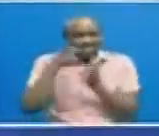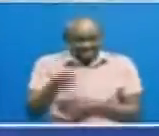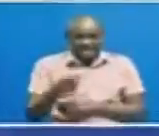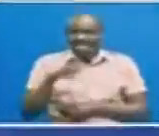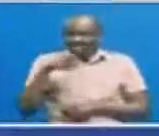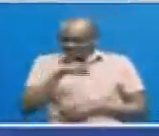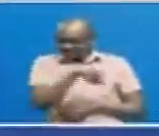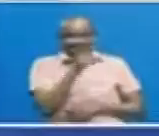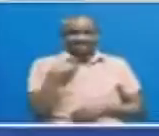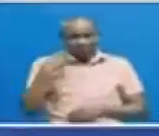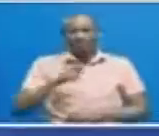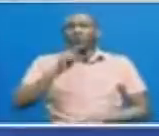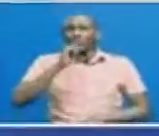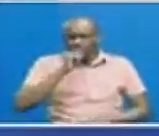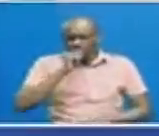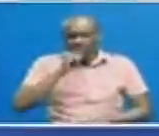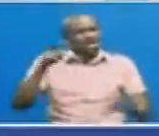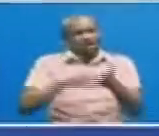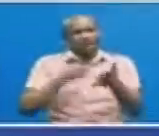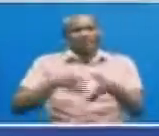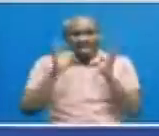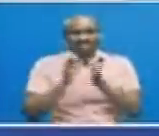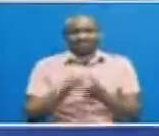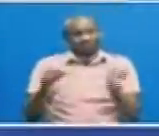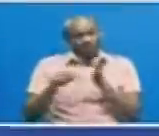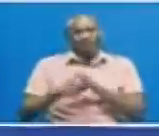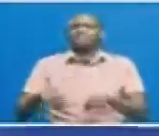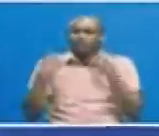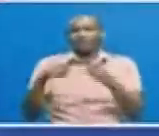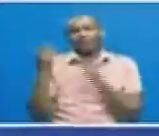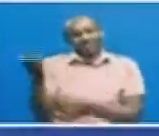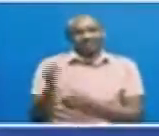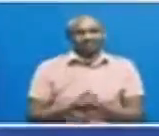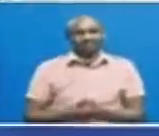Chitende kudai kwamba maamuzi ya mechi hiyo hayakuwa ya halali.